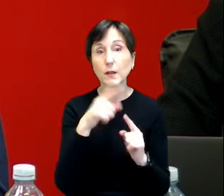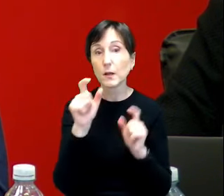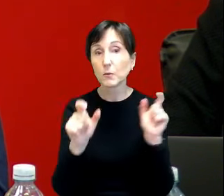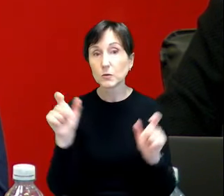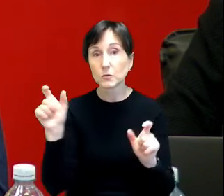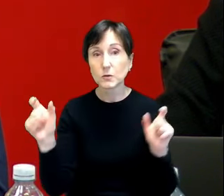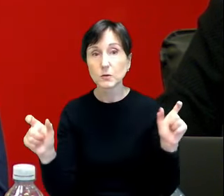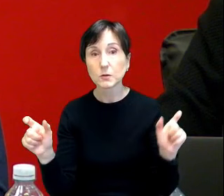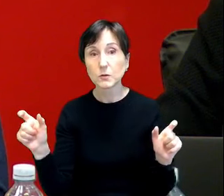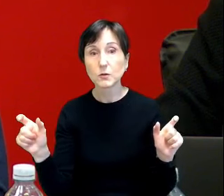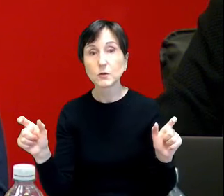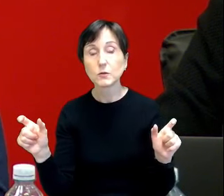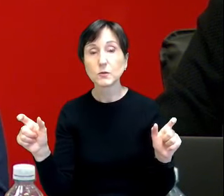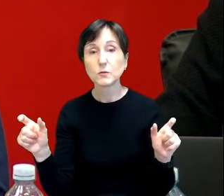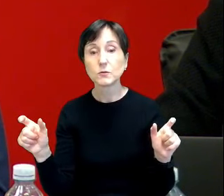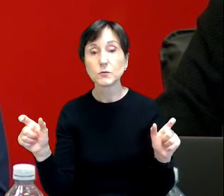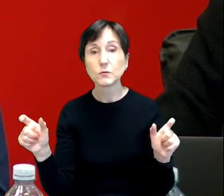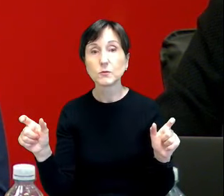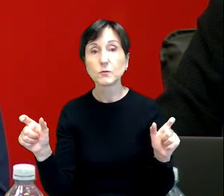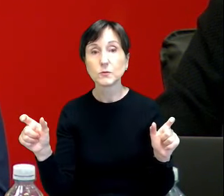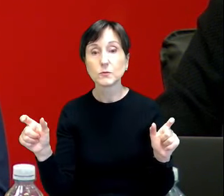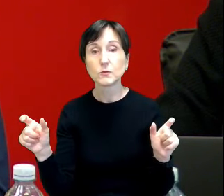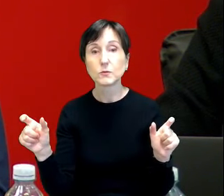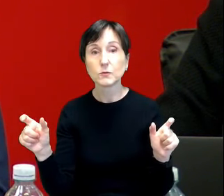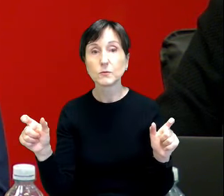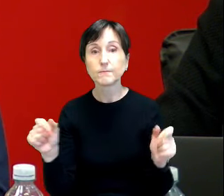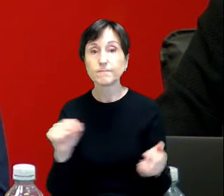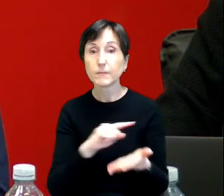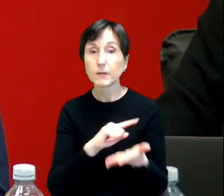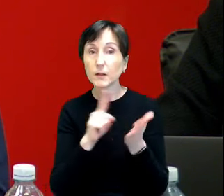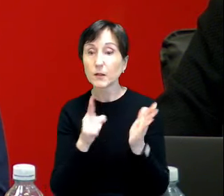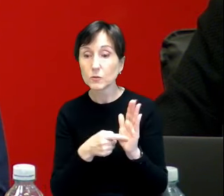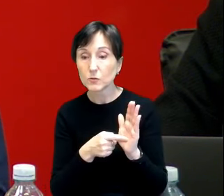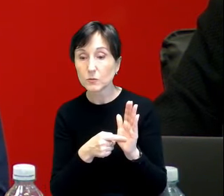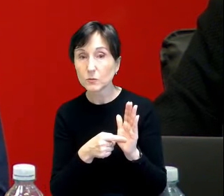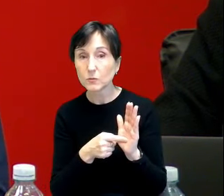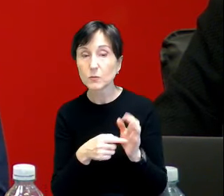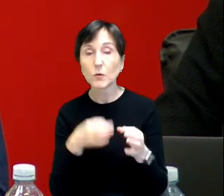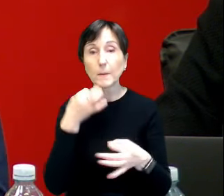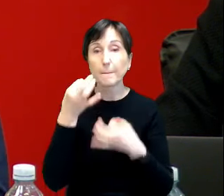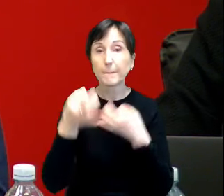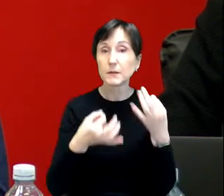šiuo klausimu klausimų ar ar ar